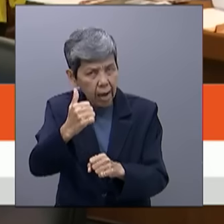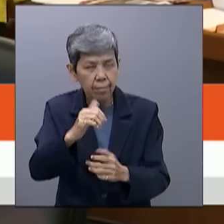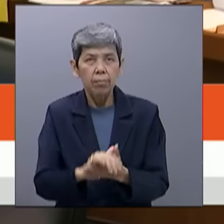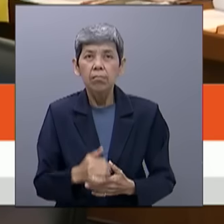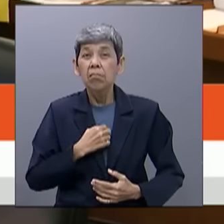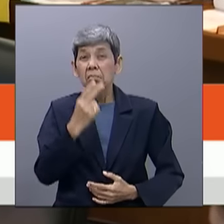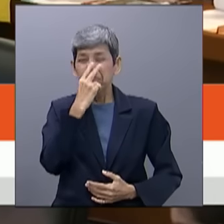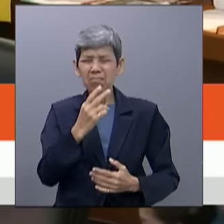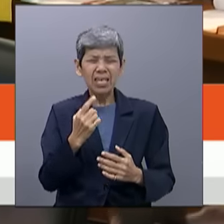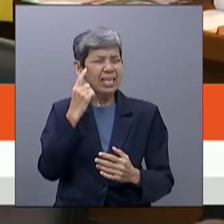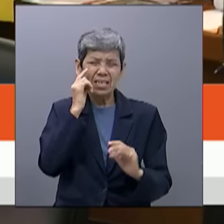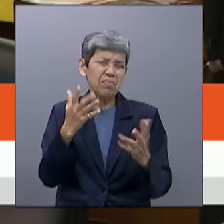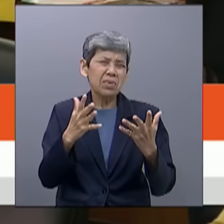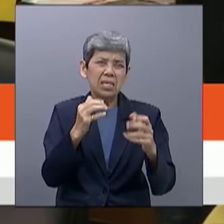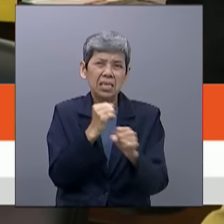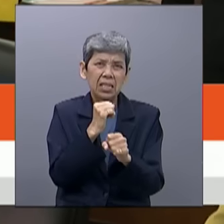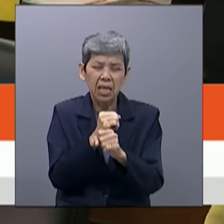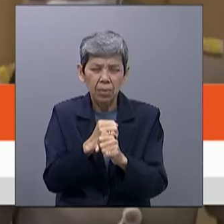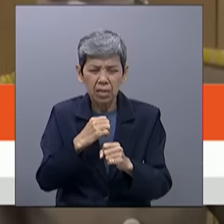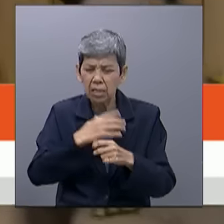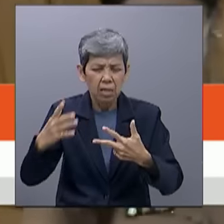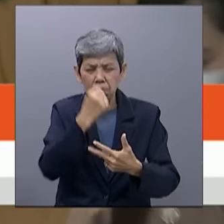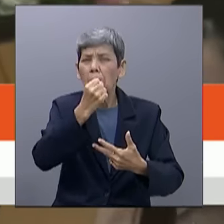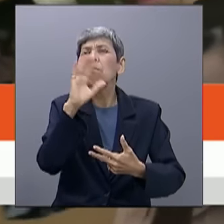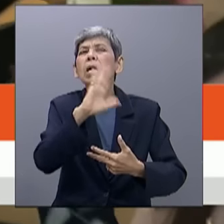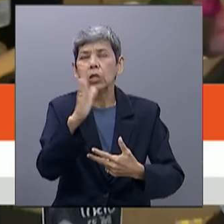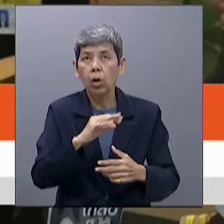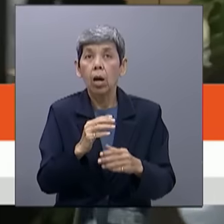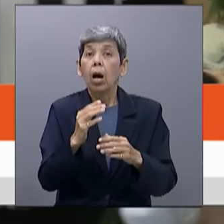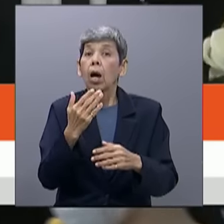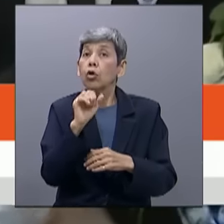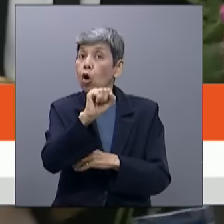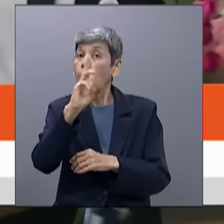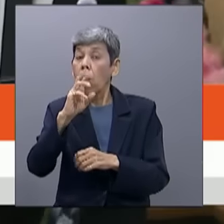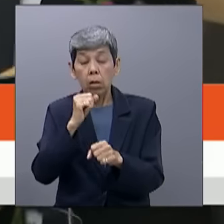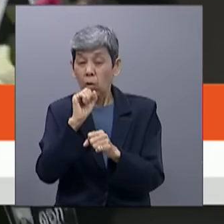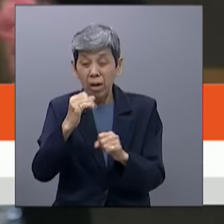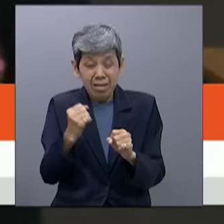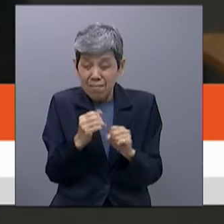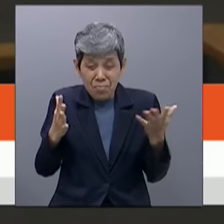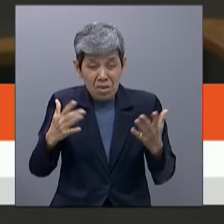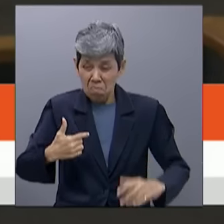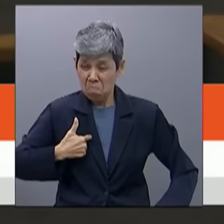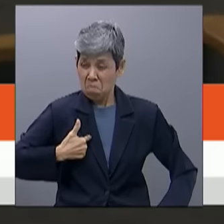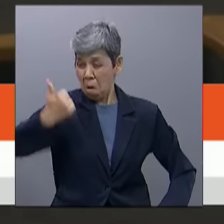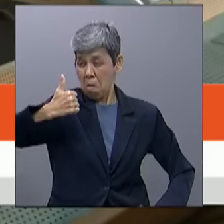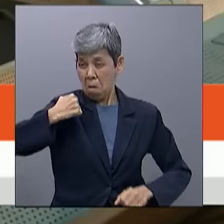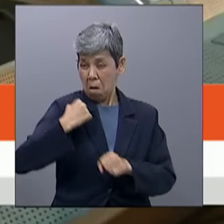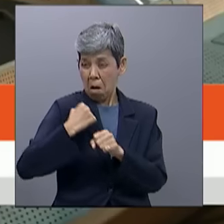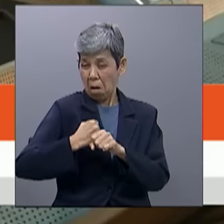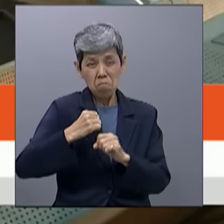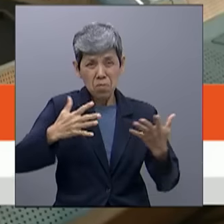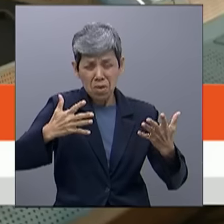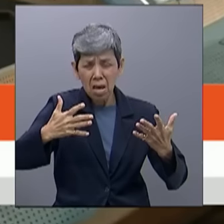ต่มันไม่ถึงขนาดจำเป็นจะต้องไปกินรวบหรอกเพราะสภานี้มันไม่ได้มีอิทธิฤทธิ์อิทธิเดช อะไรม